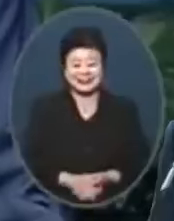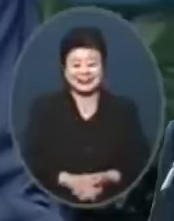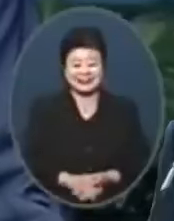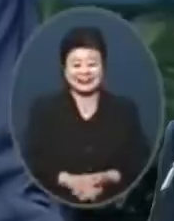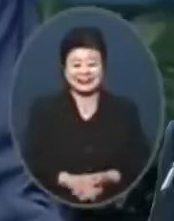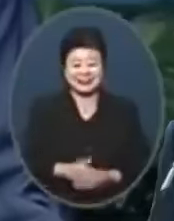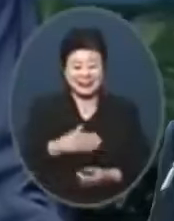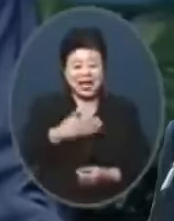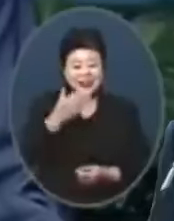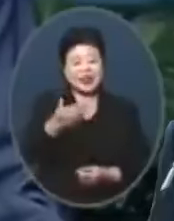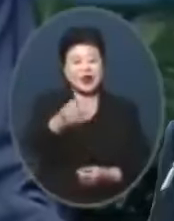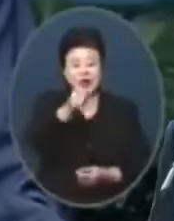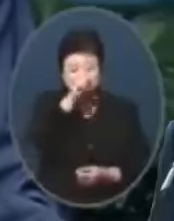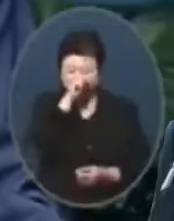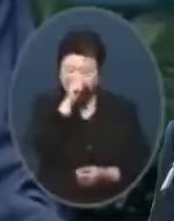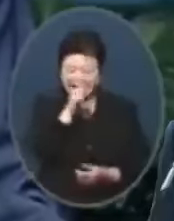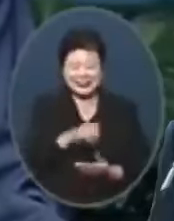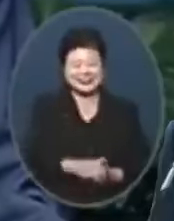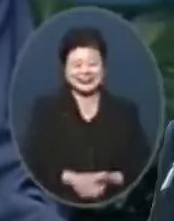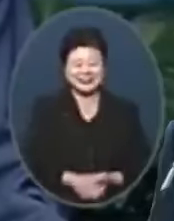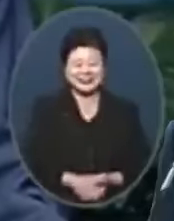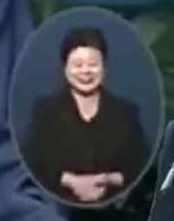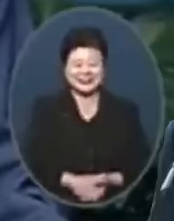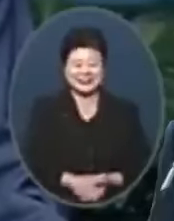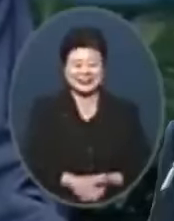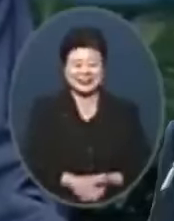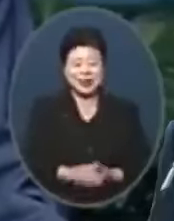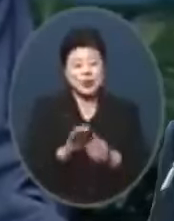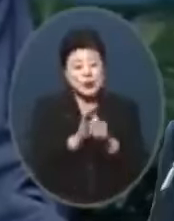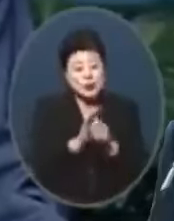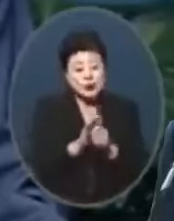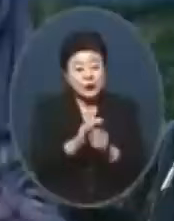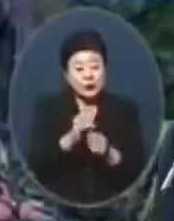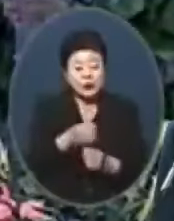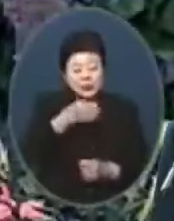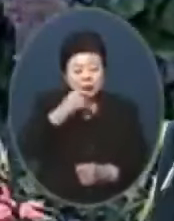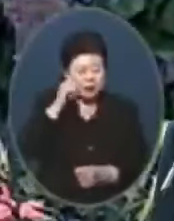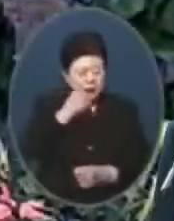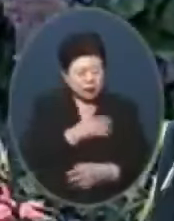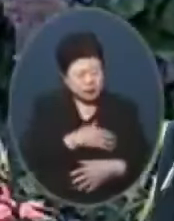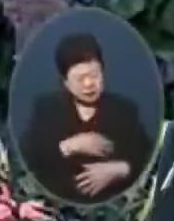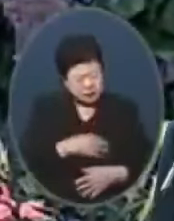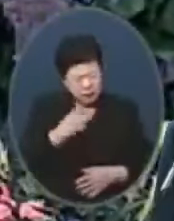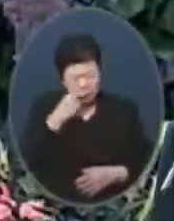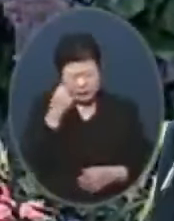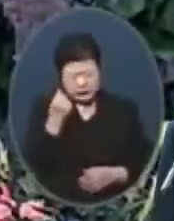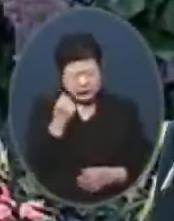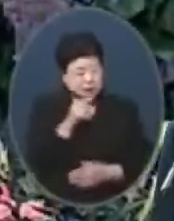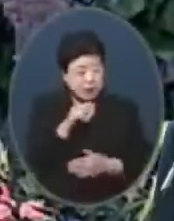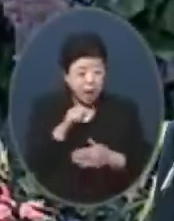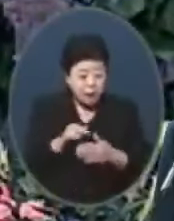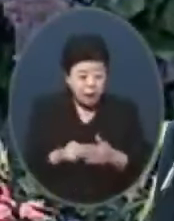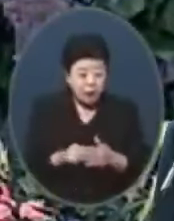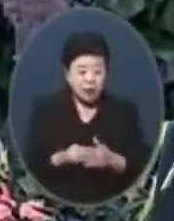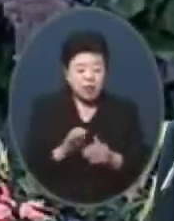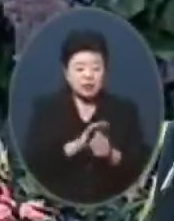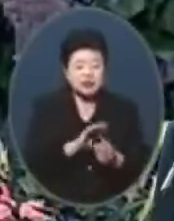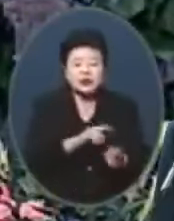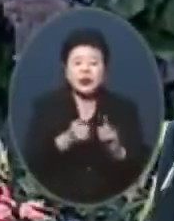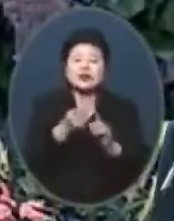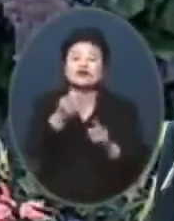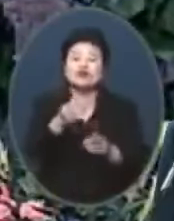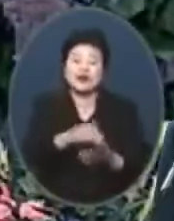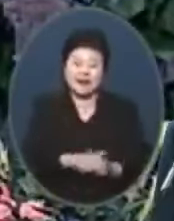내 좋고 내 좋고 다 좋은 것입니다. 위로는 힘들고 지쳐 곰팡이가 핀 마음을 치료해 주는